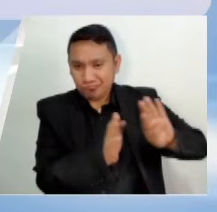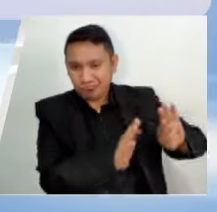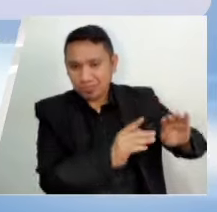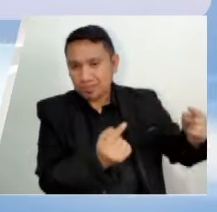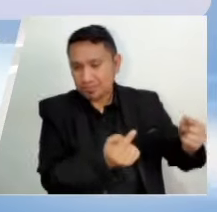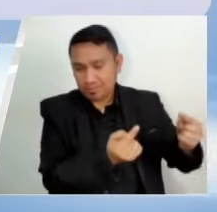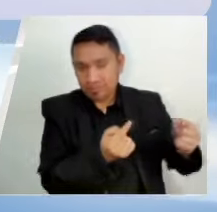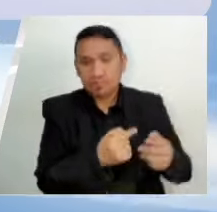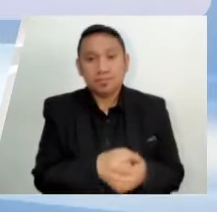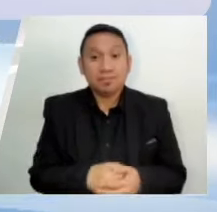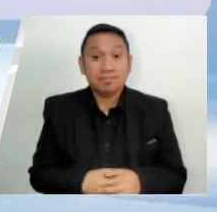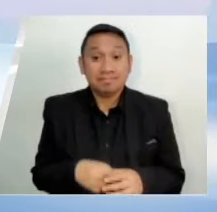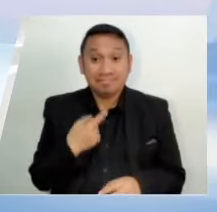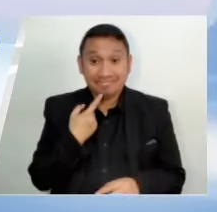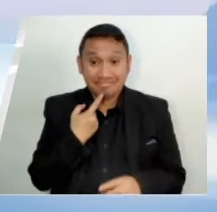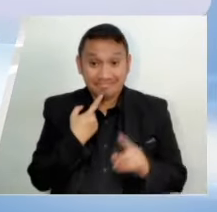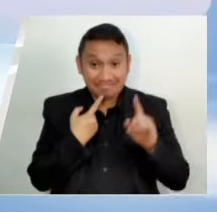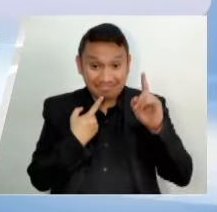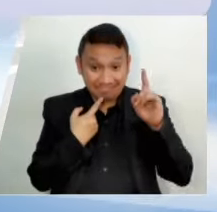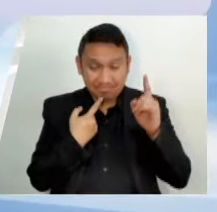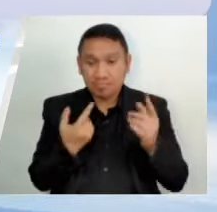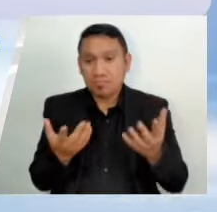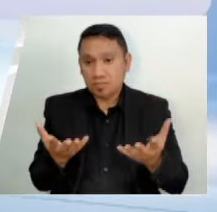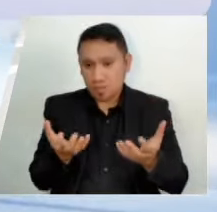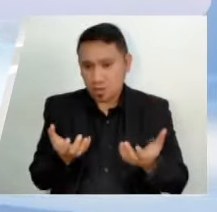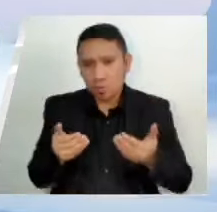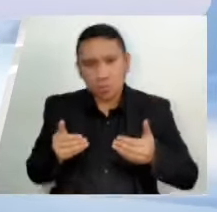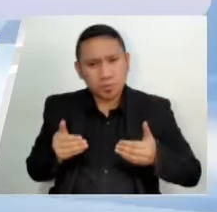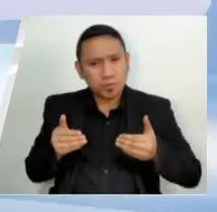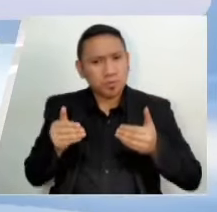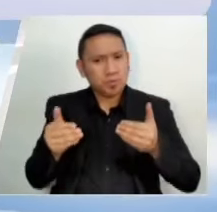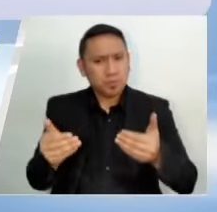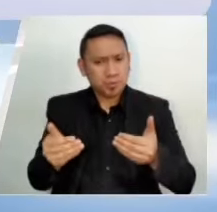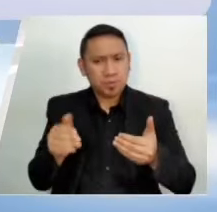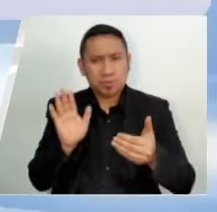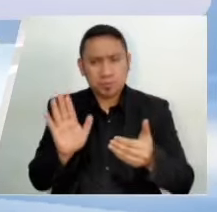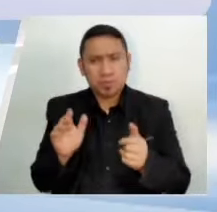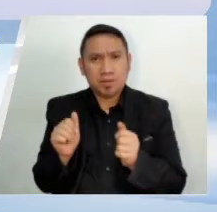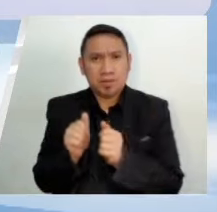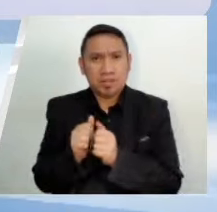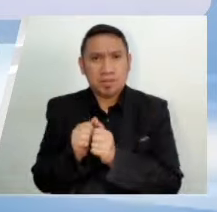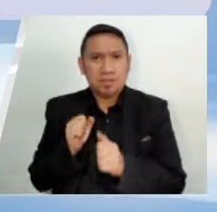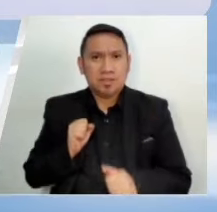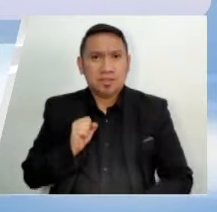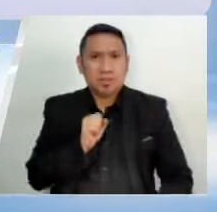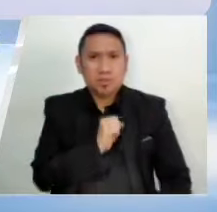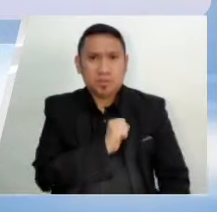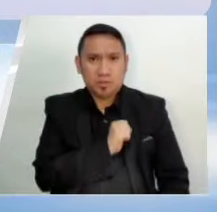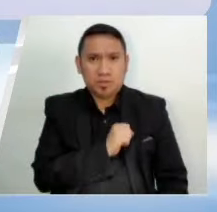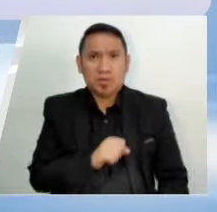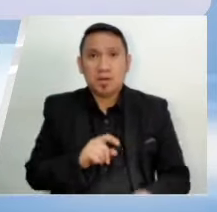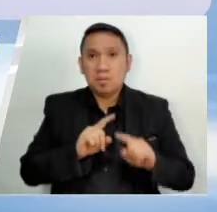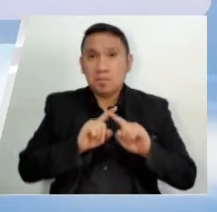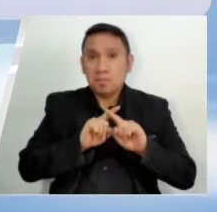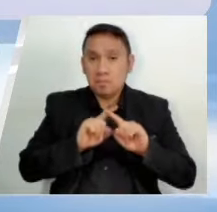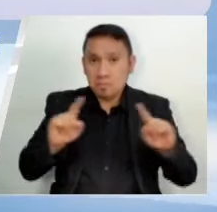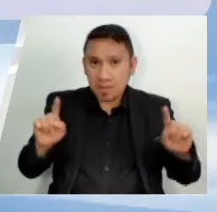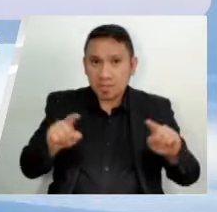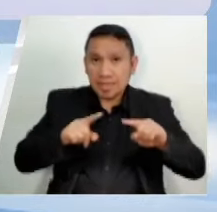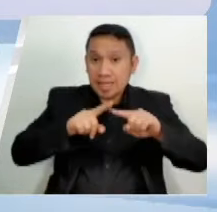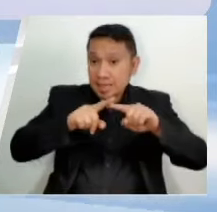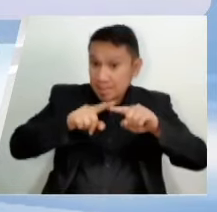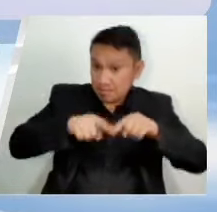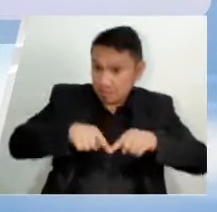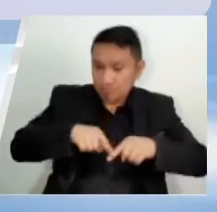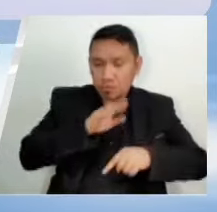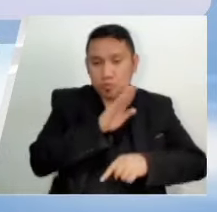Zubiri, gusto na rin mag-move on ng karamihan sa mga kasama niyang senador, pero depende raw yan sa Kamara.